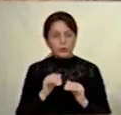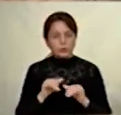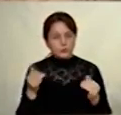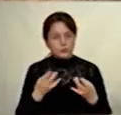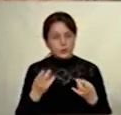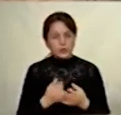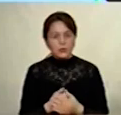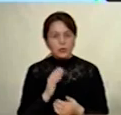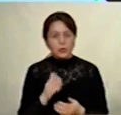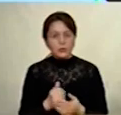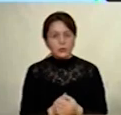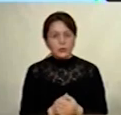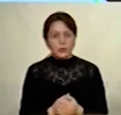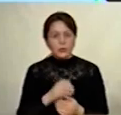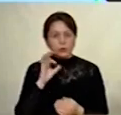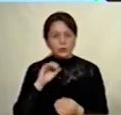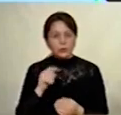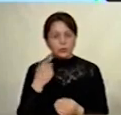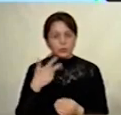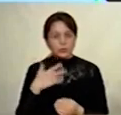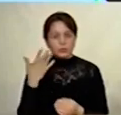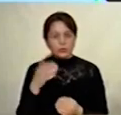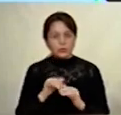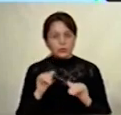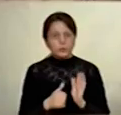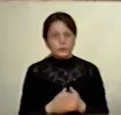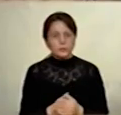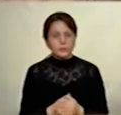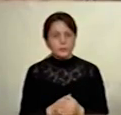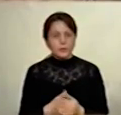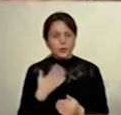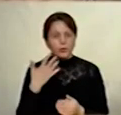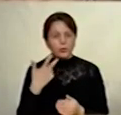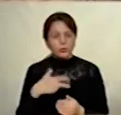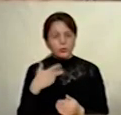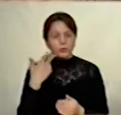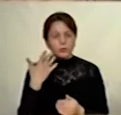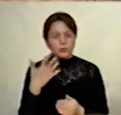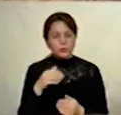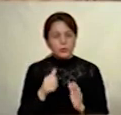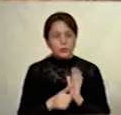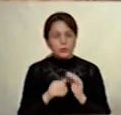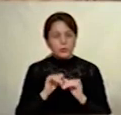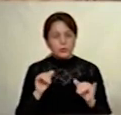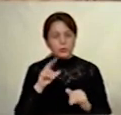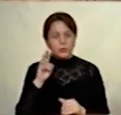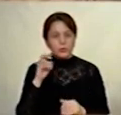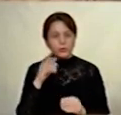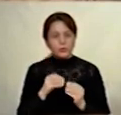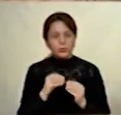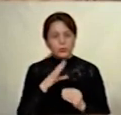ko'paytirishimiz kerak bo'ladi. 0,35 ko'paytiruv 6. 35 ni 6 ga ko'paytirsak 210